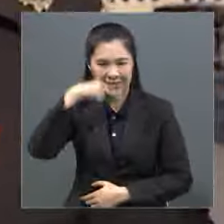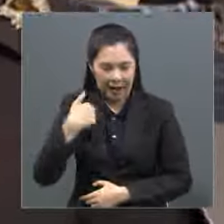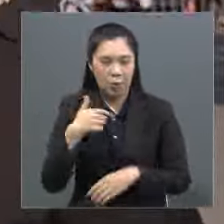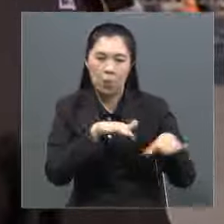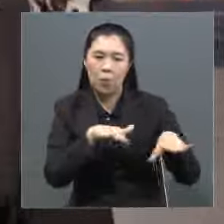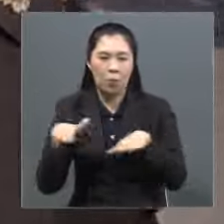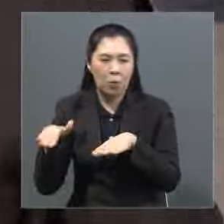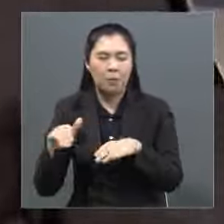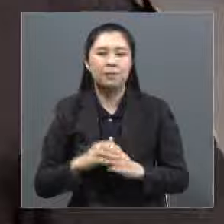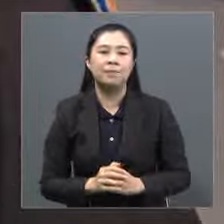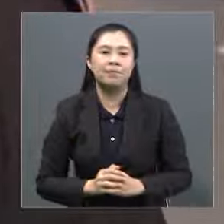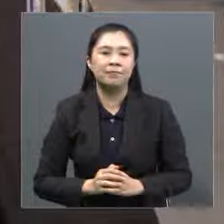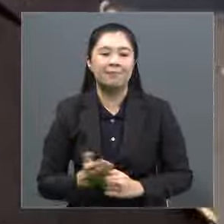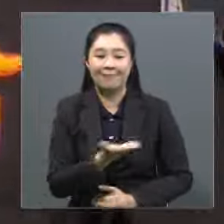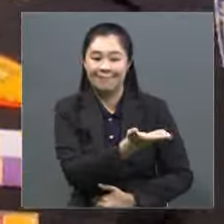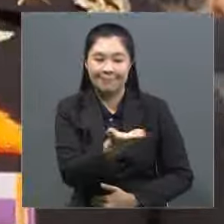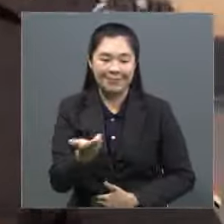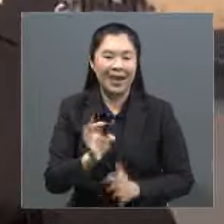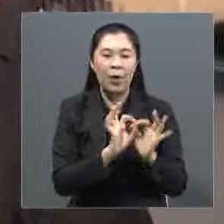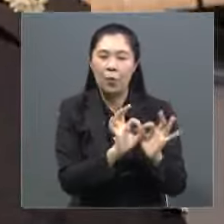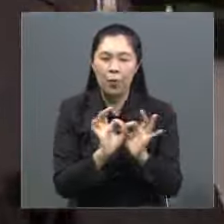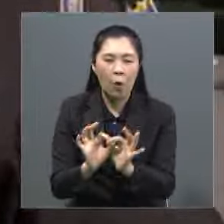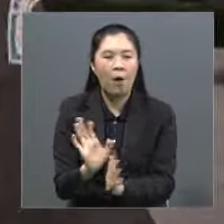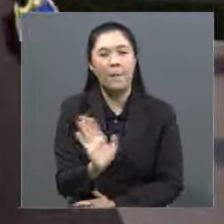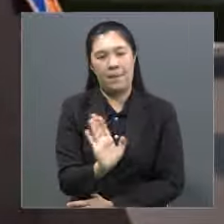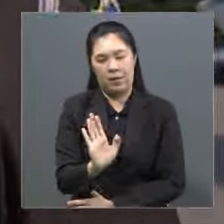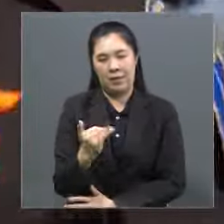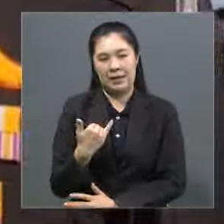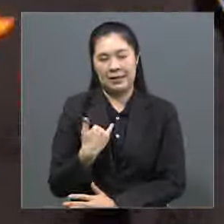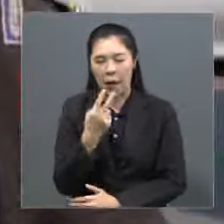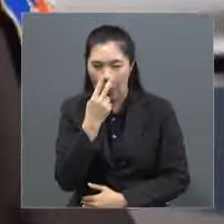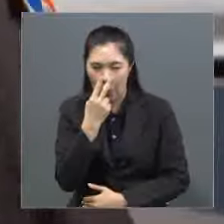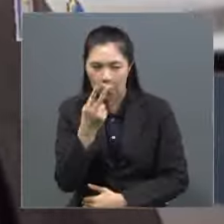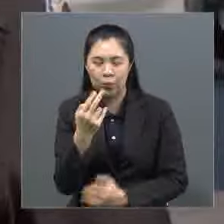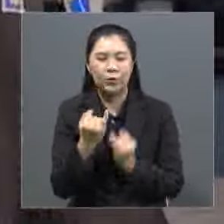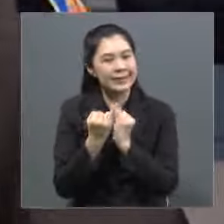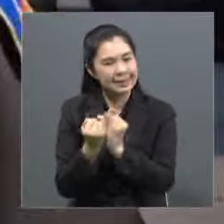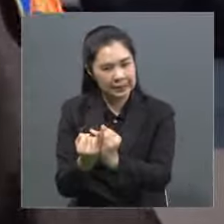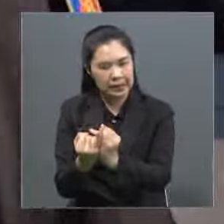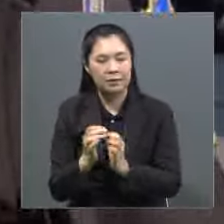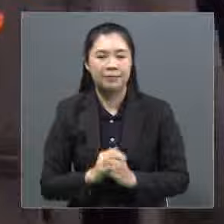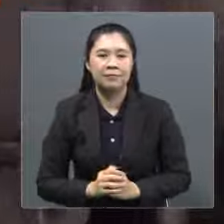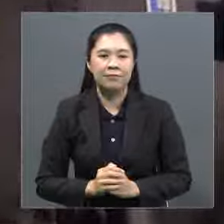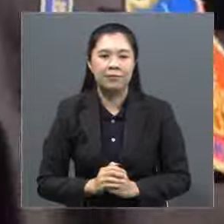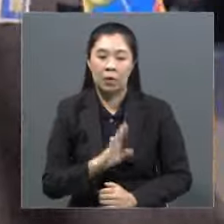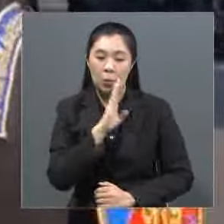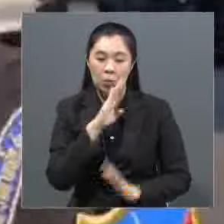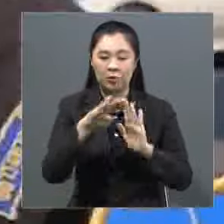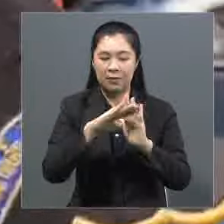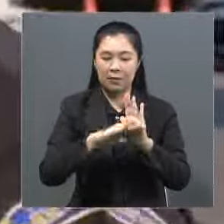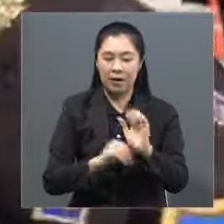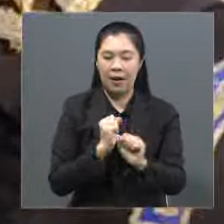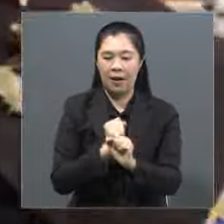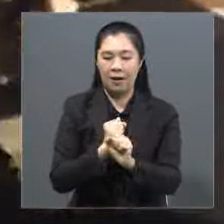ในทุกระดับเพราะฉะนั้นขอให้ทุกคนไม่ต้องเป็นห่วงเพราะว่าได้ติดตามสถานการณ์อย่างใกล้ชิดและหากจะดำเนินการใดๆก็จะยึดถือมติของ